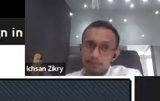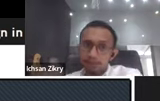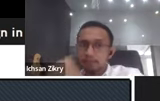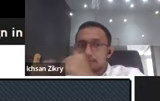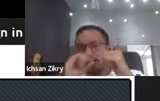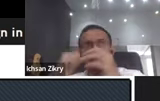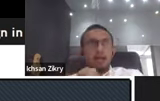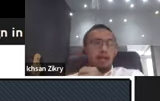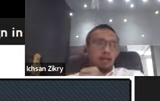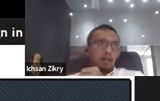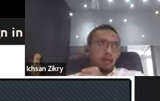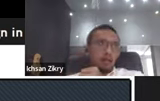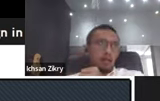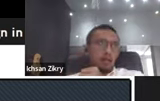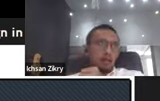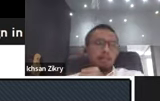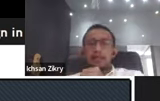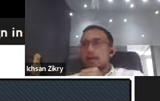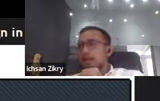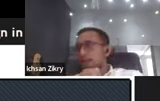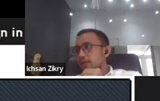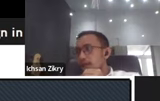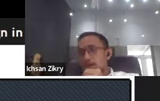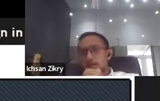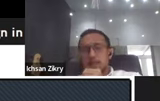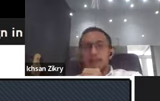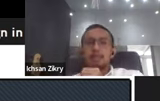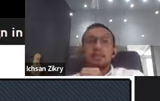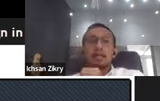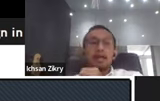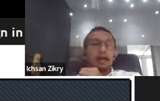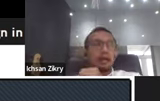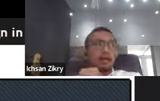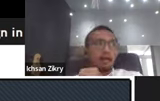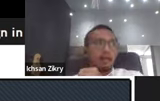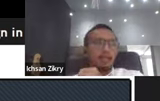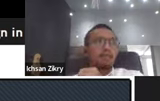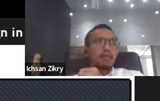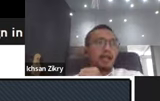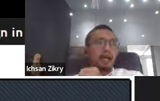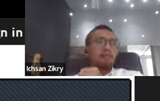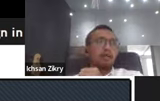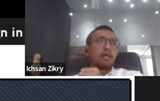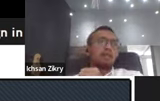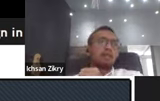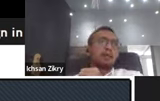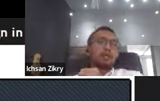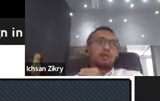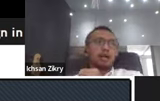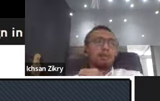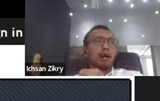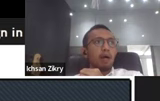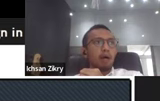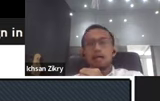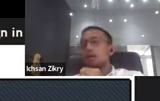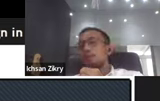ditangkap ke tempat dia akan diperiksa. Yang mana sebenarnya ini kan bisa diakali bukan dengan